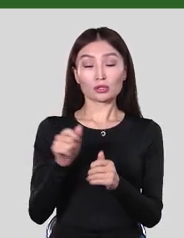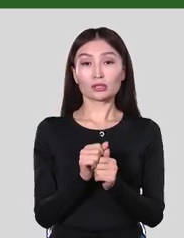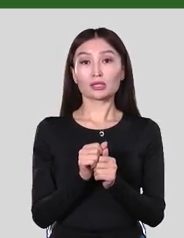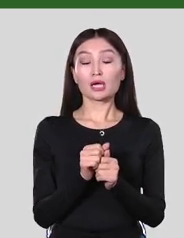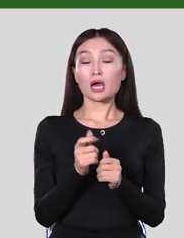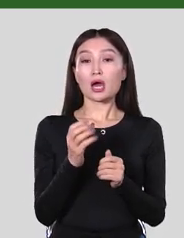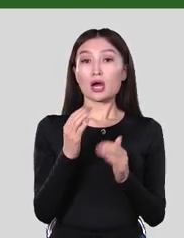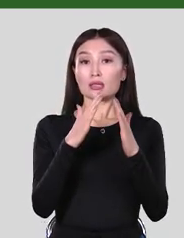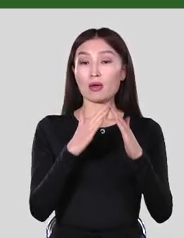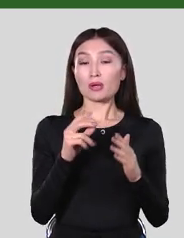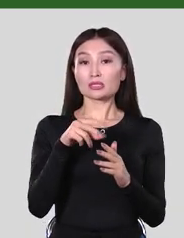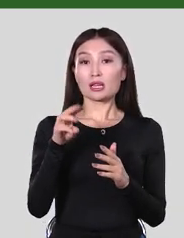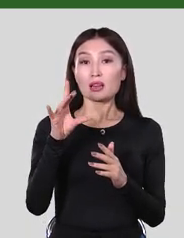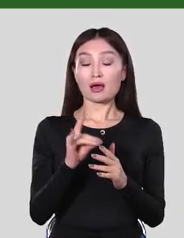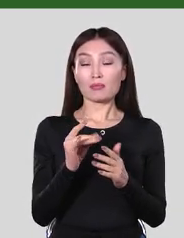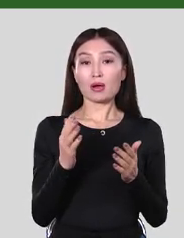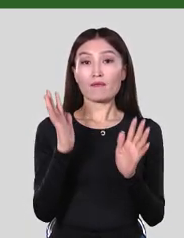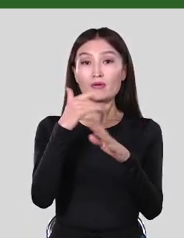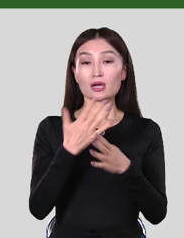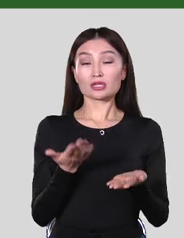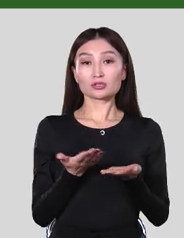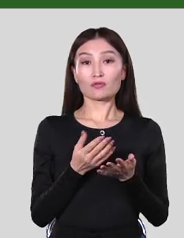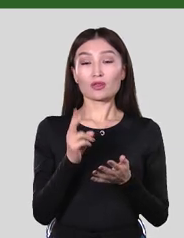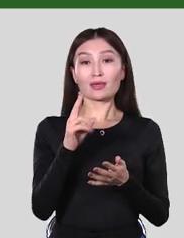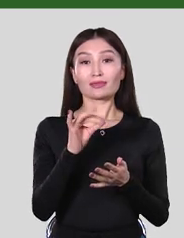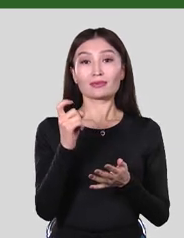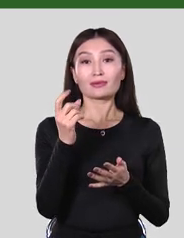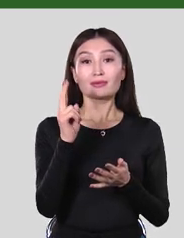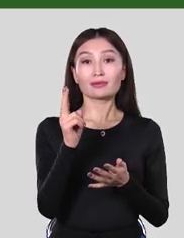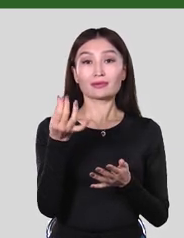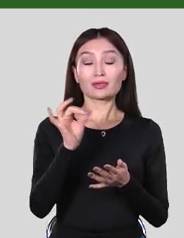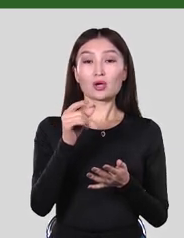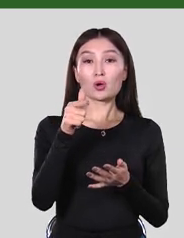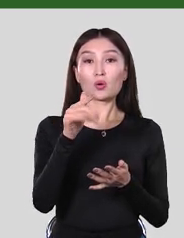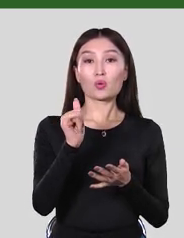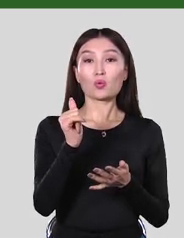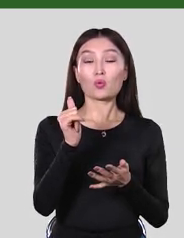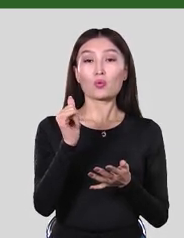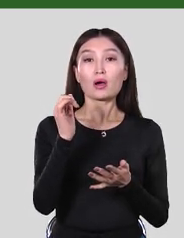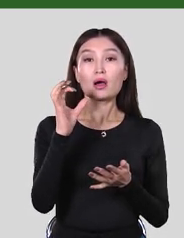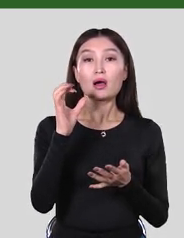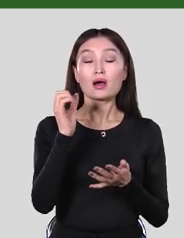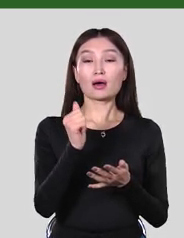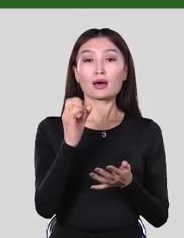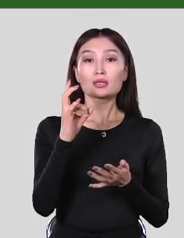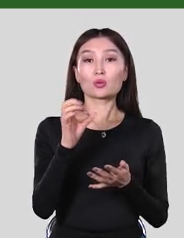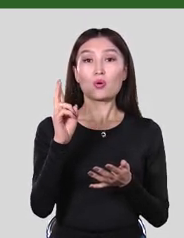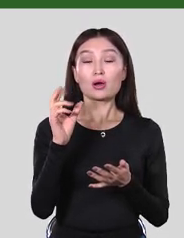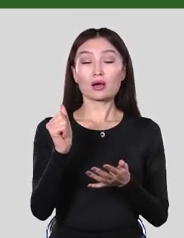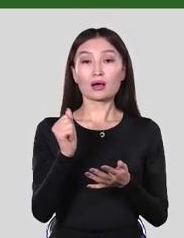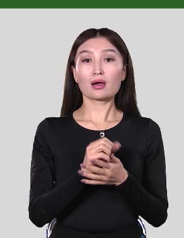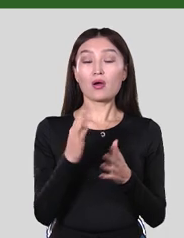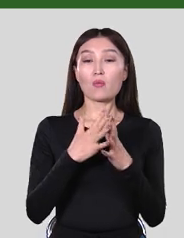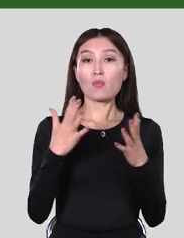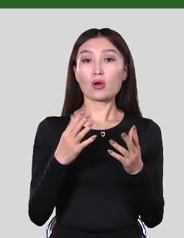Кроме домашней ламы, в горах обитает ее дикий предок – гуанака, отличающийся от ламы